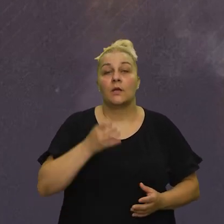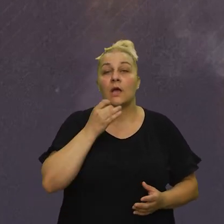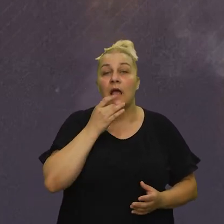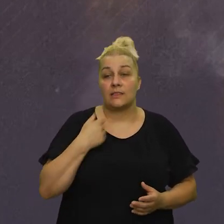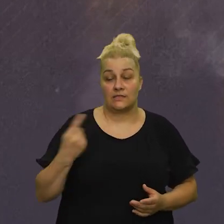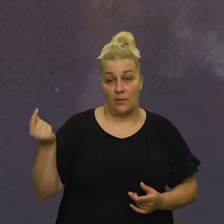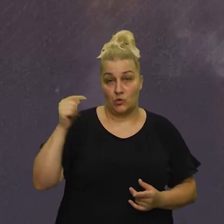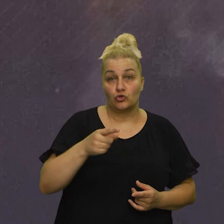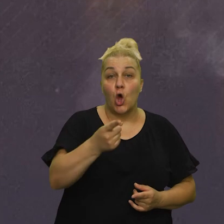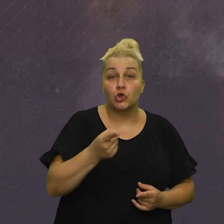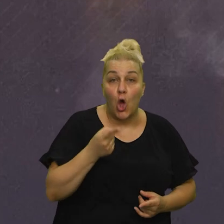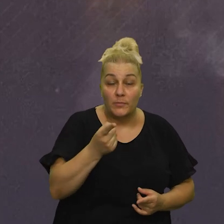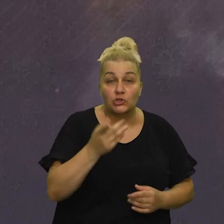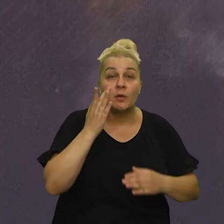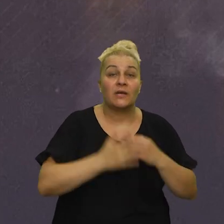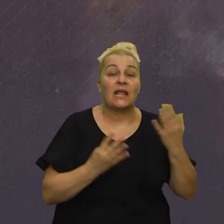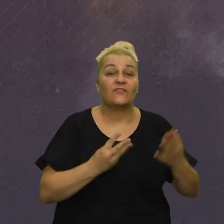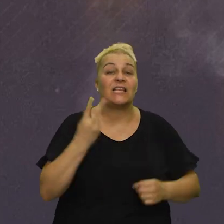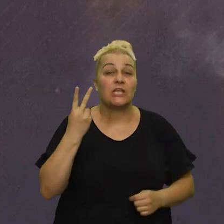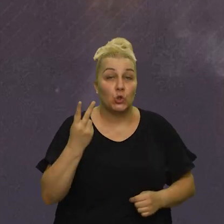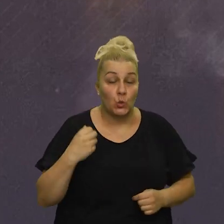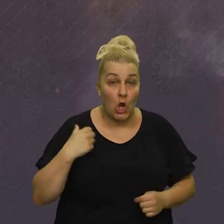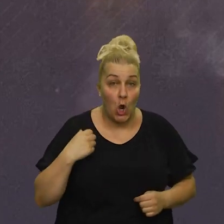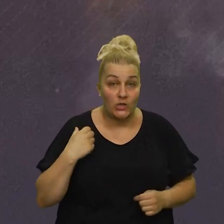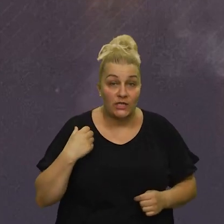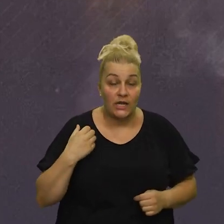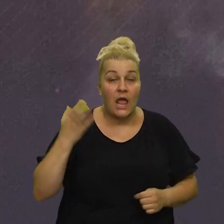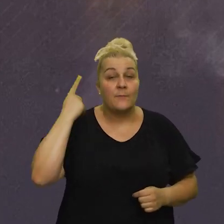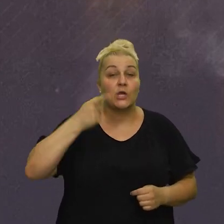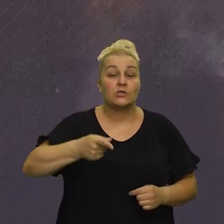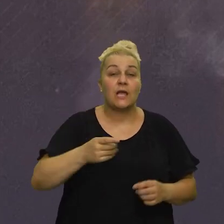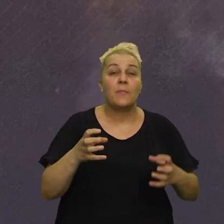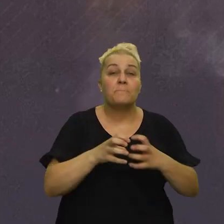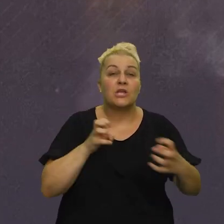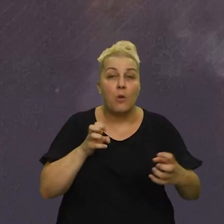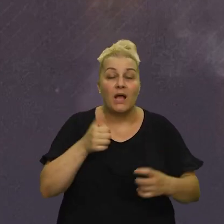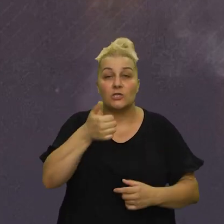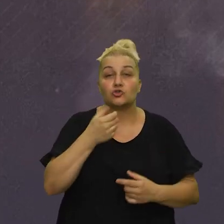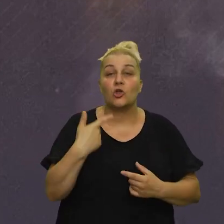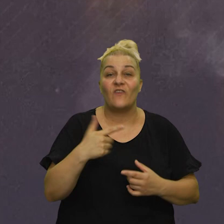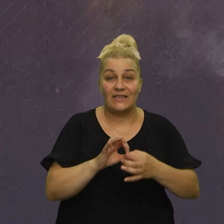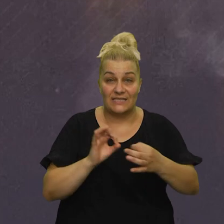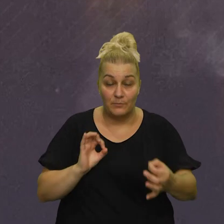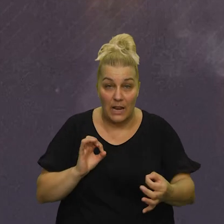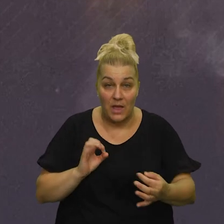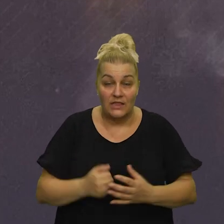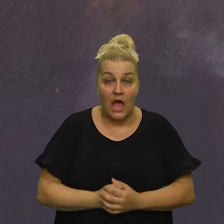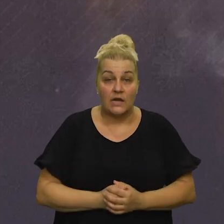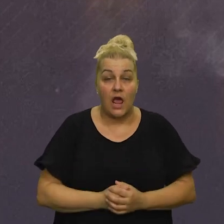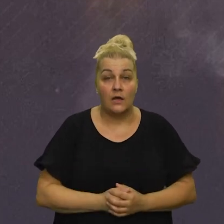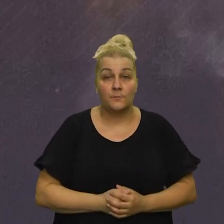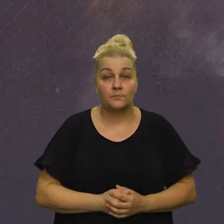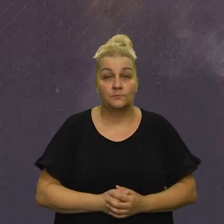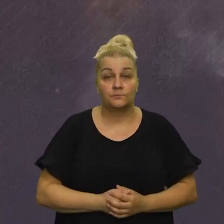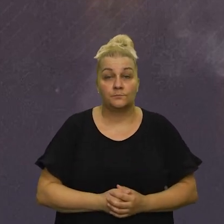sam došao u topništvo, znači krajem 92. Znači bio sam tamo na minobacačima 120 mm i onda